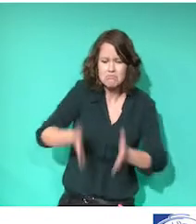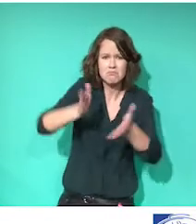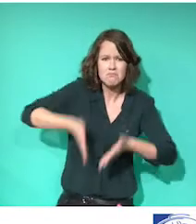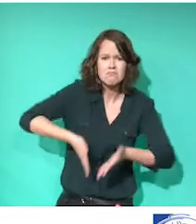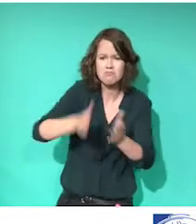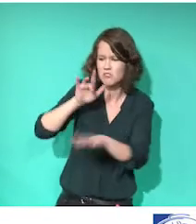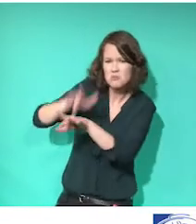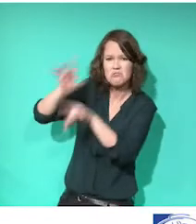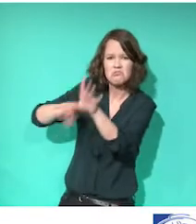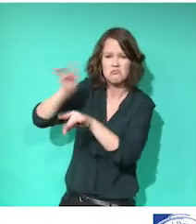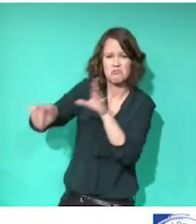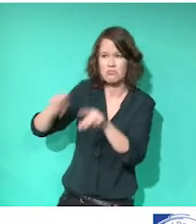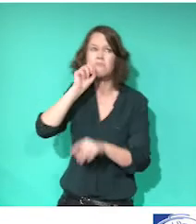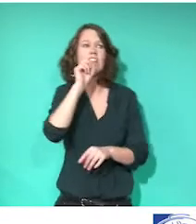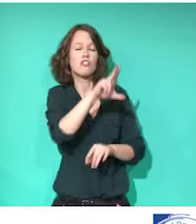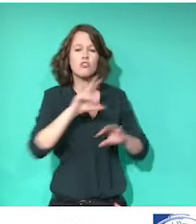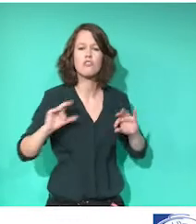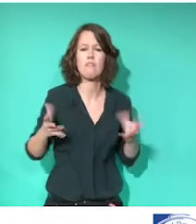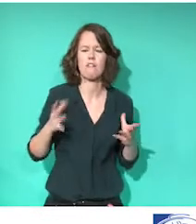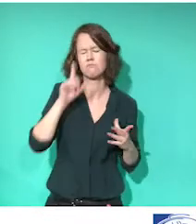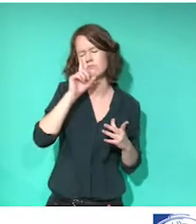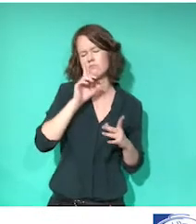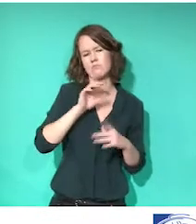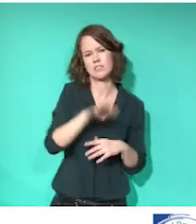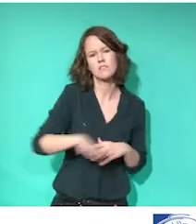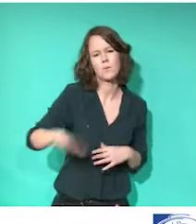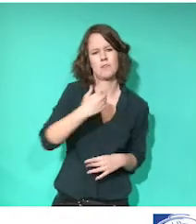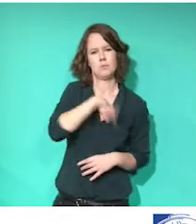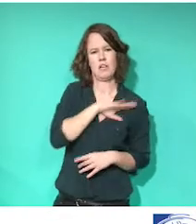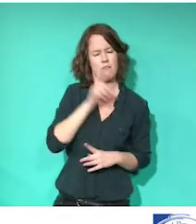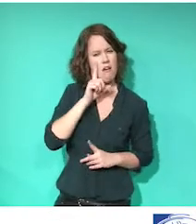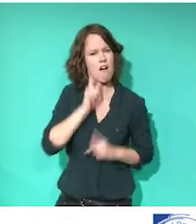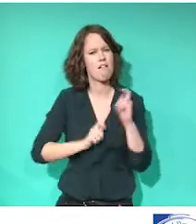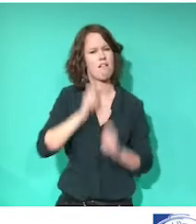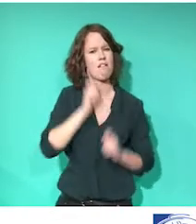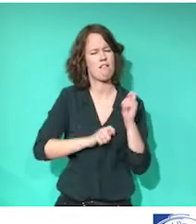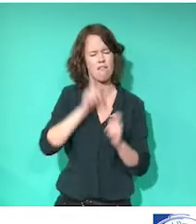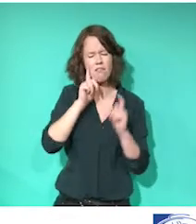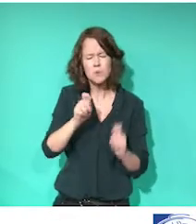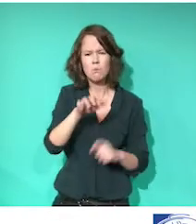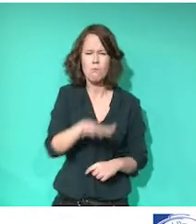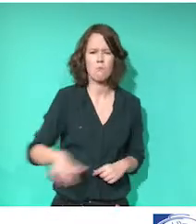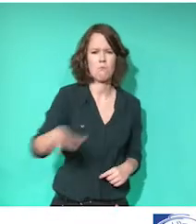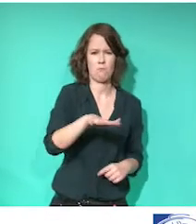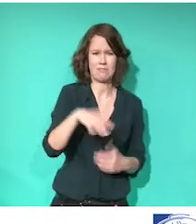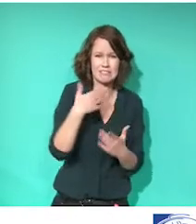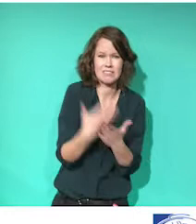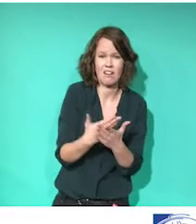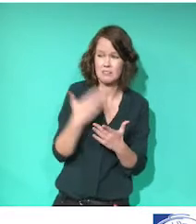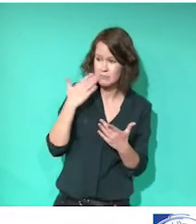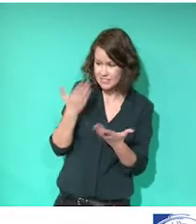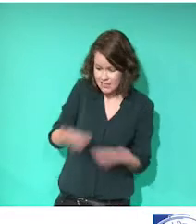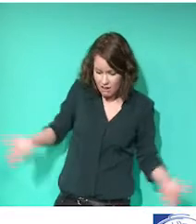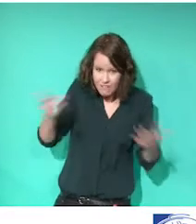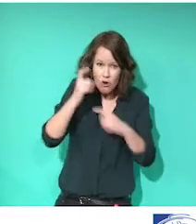soyez vigilants, c'est vous toutes et tous ici présents qui pouvait nous accompagner à ce que ces